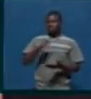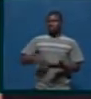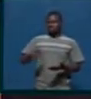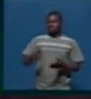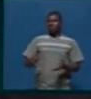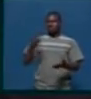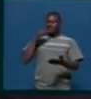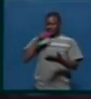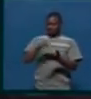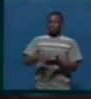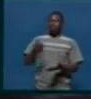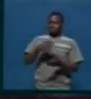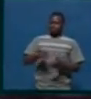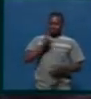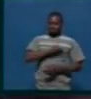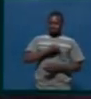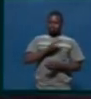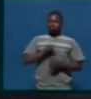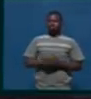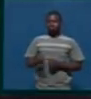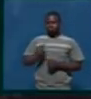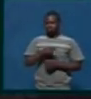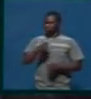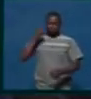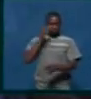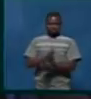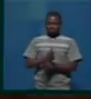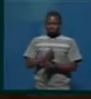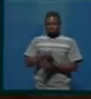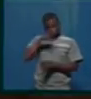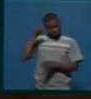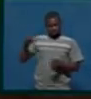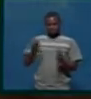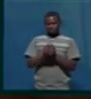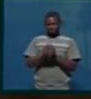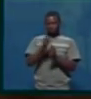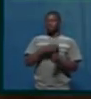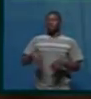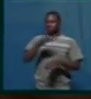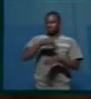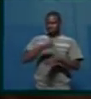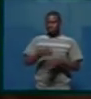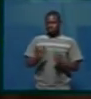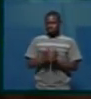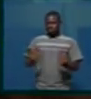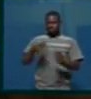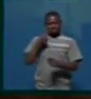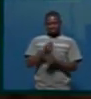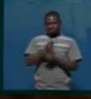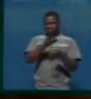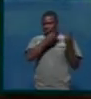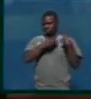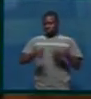la culture. Ils sont déjà à pied d'eux parce que, avec la direction générale de la Semaine nationale de la culture, ils sont en train de travailler depuis quelques